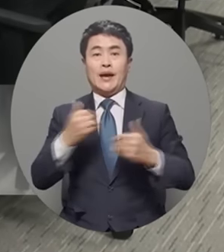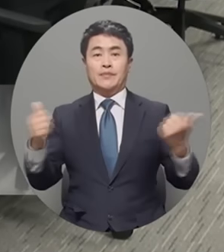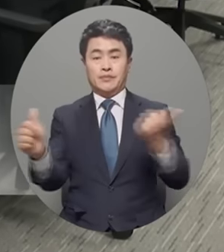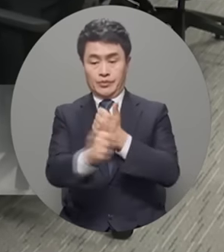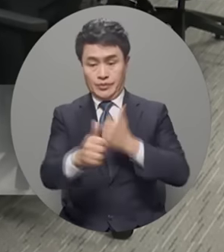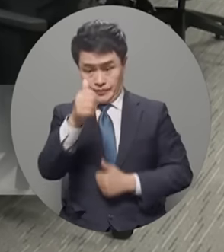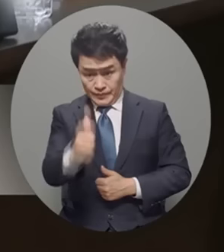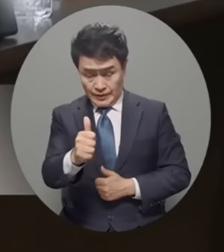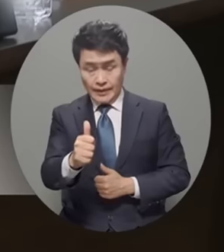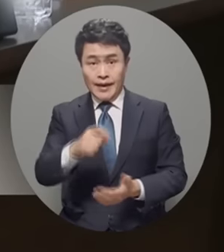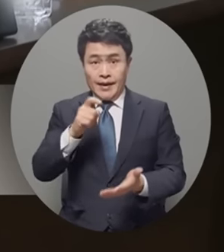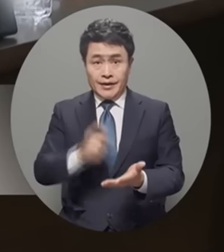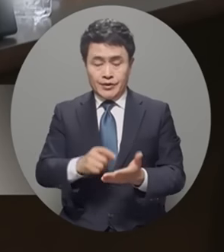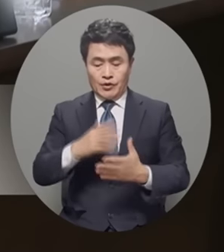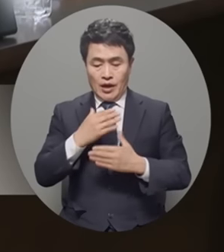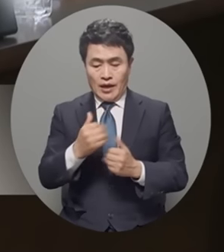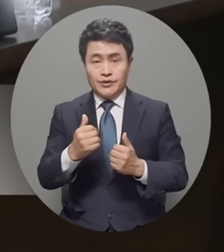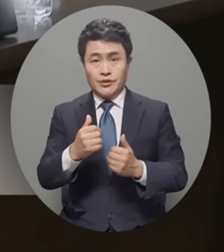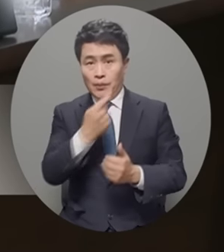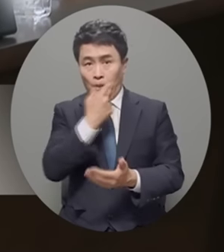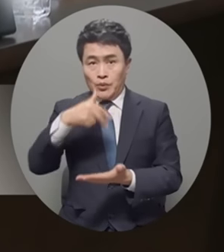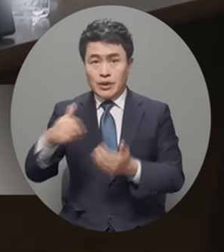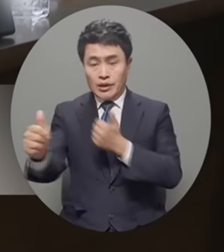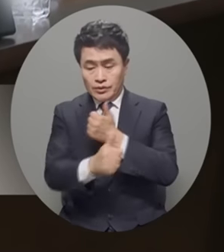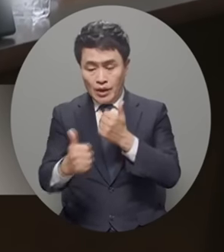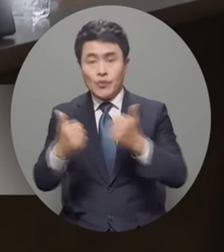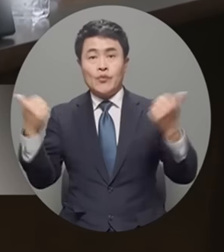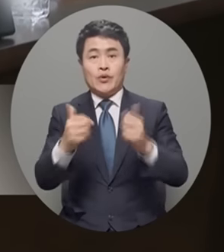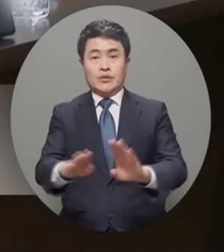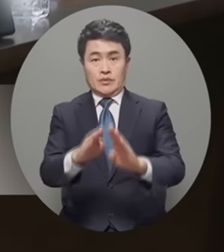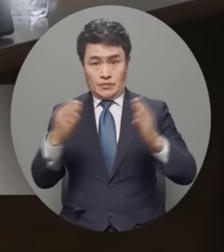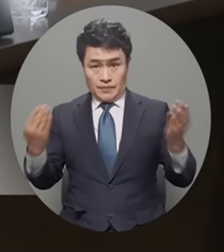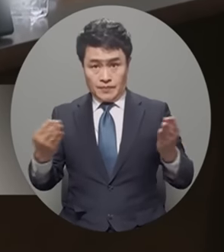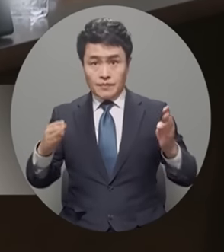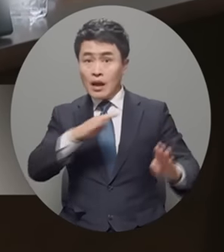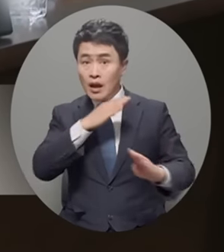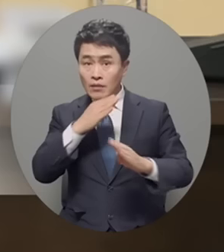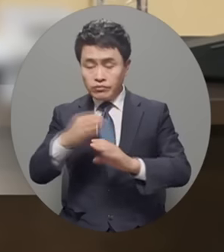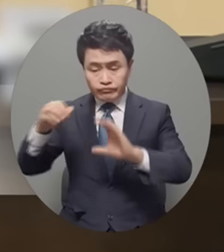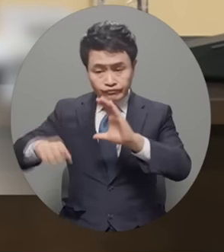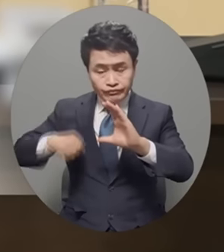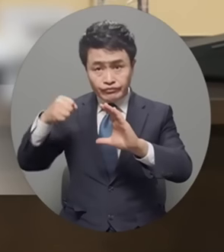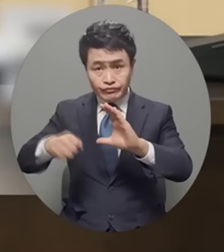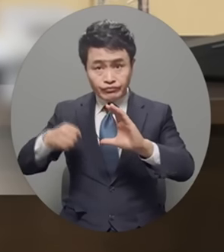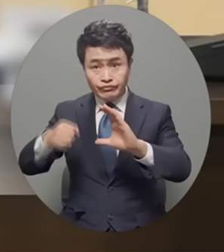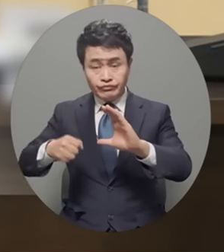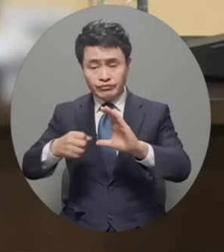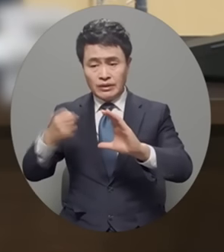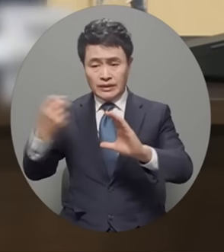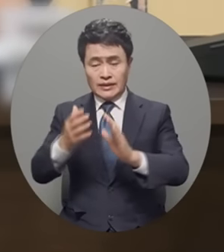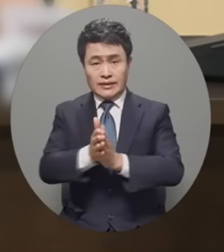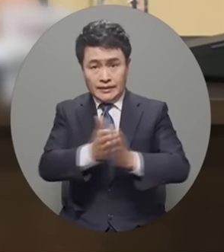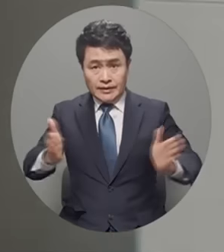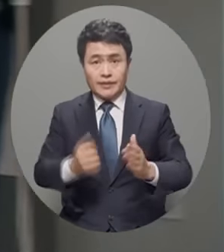주재로 긴급 국가안전보장회의 상임위원회의를 열고 대북 확성기 방송 재개를